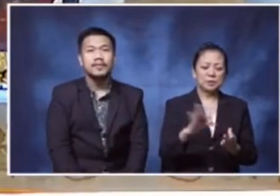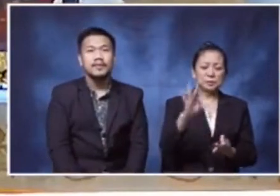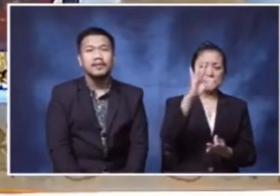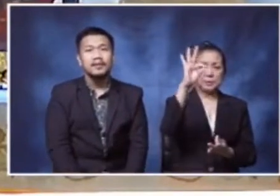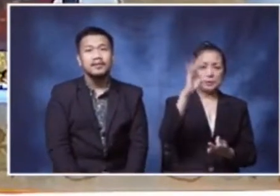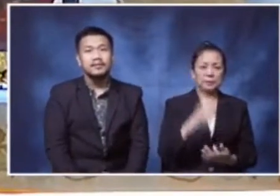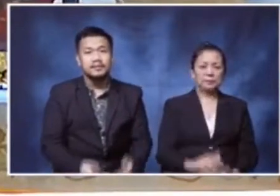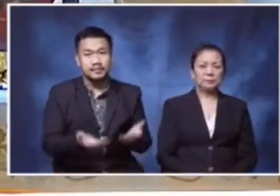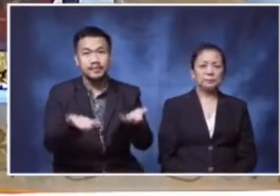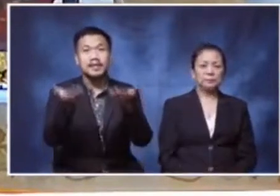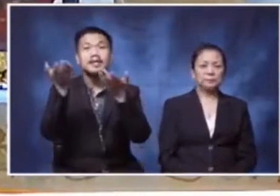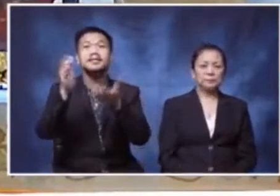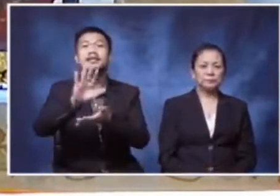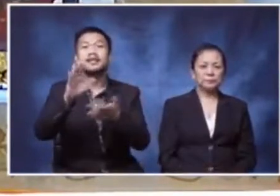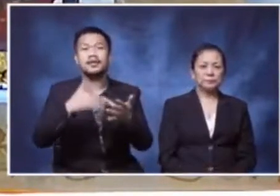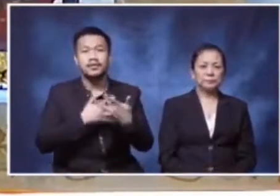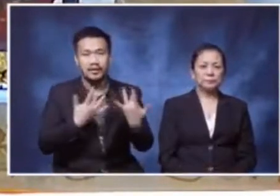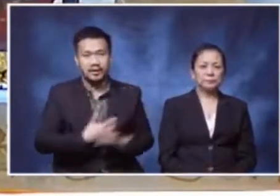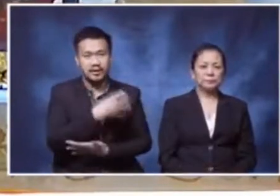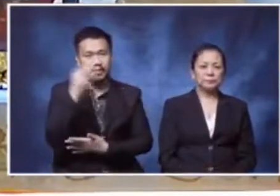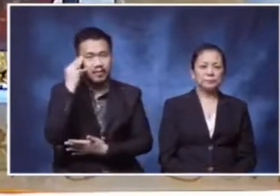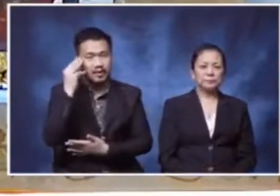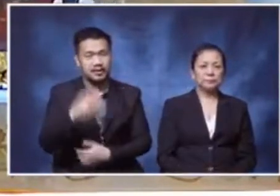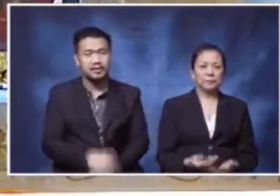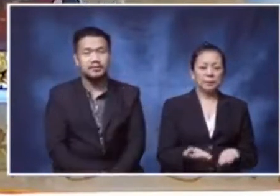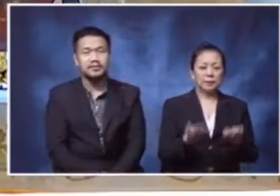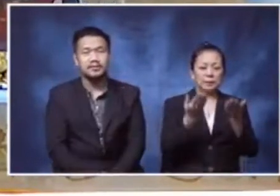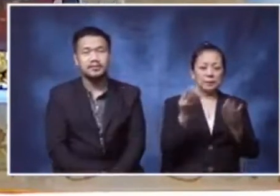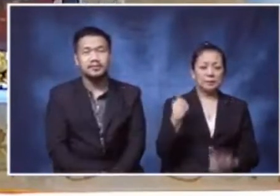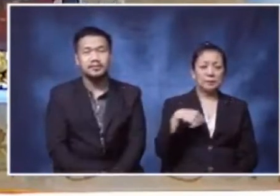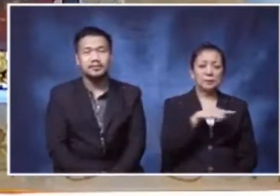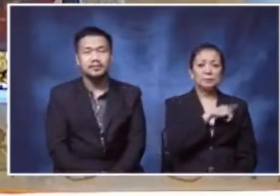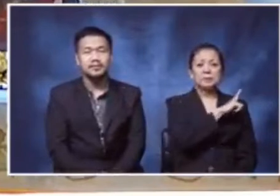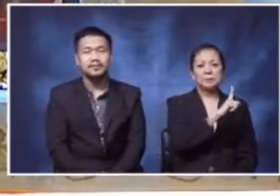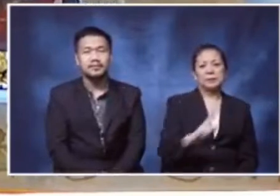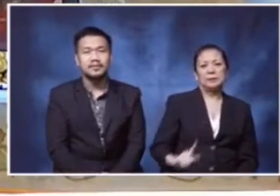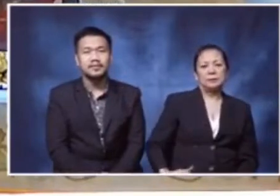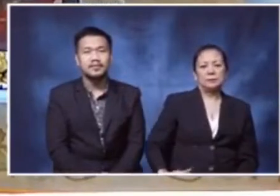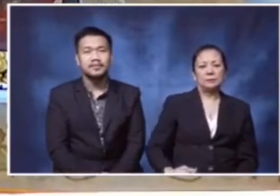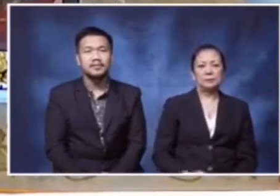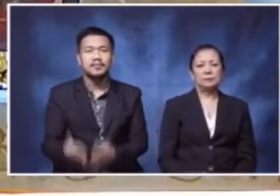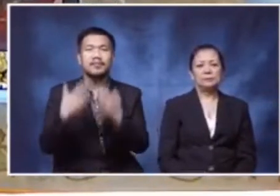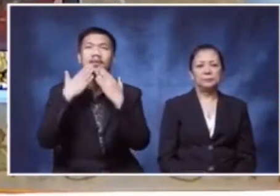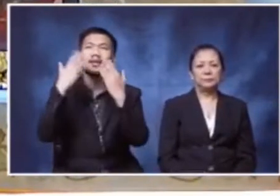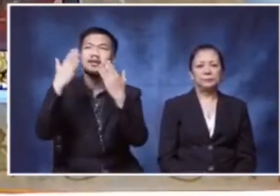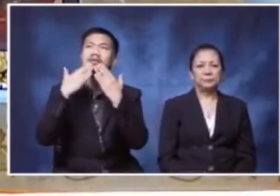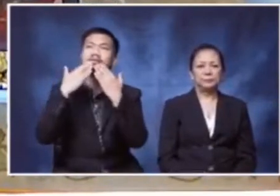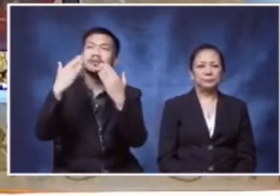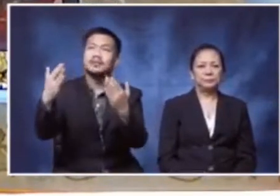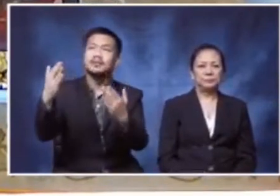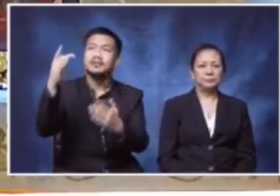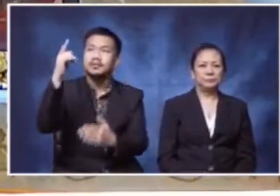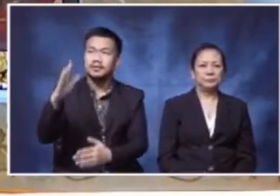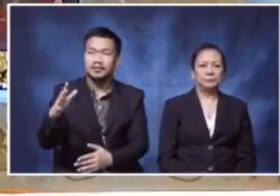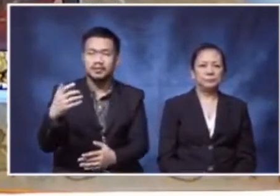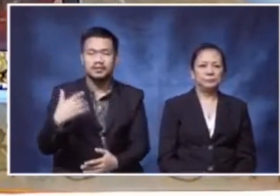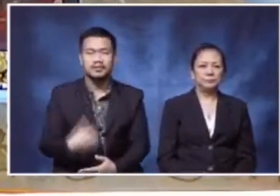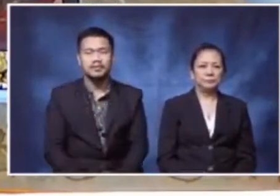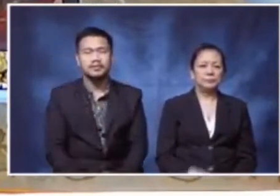sa Diyos ang inyong puso't diwa. Itinaas na namin sa Panginoon. Pasalamatan natin ang Panginoong ating